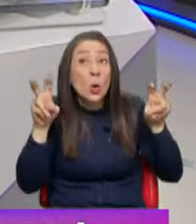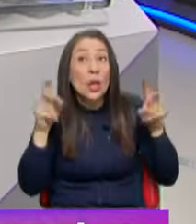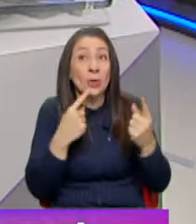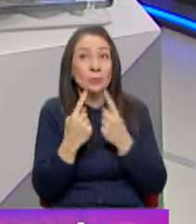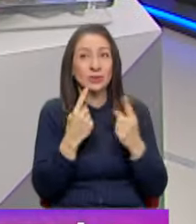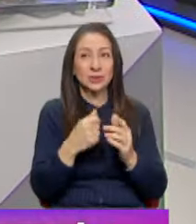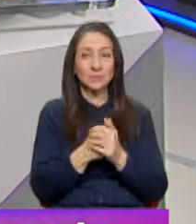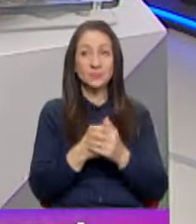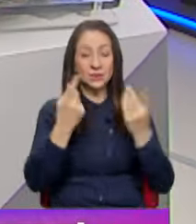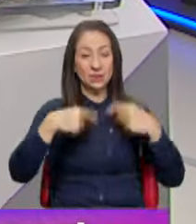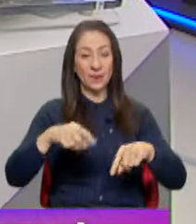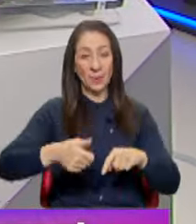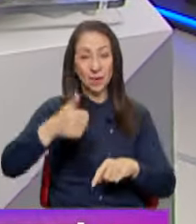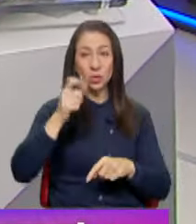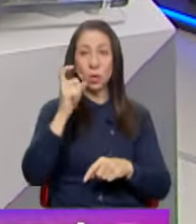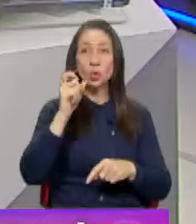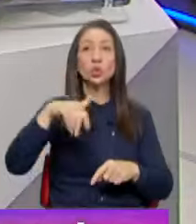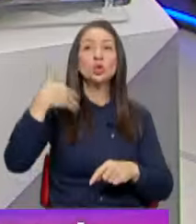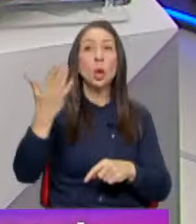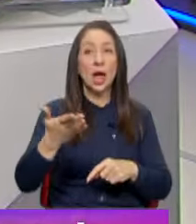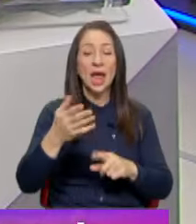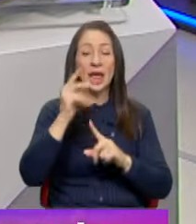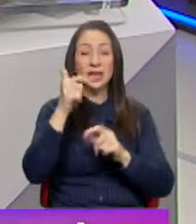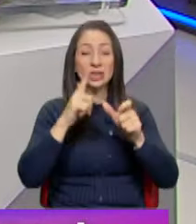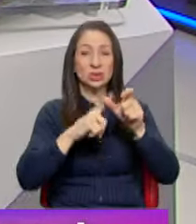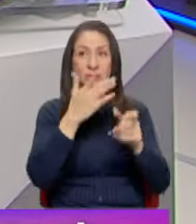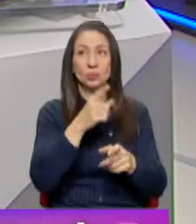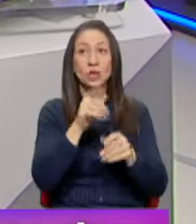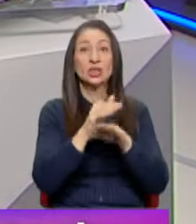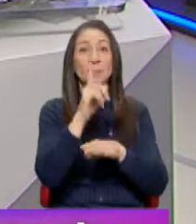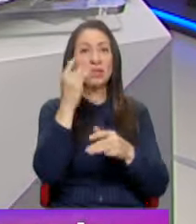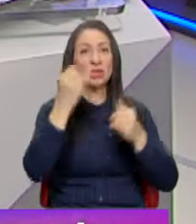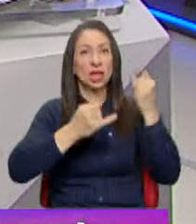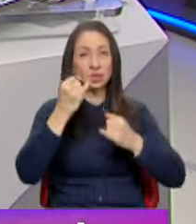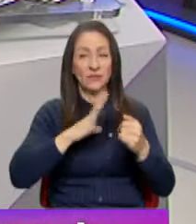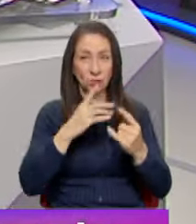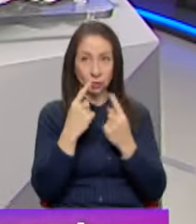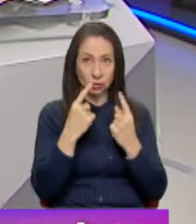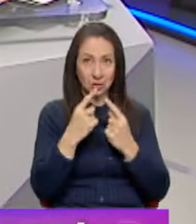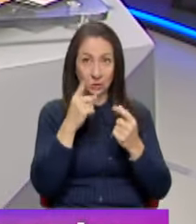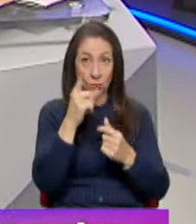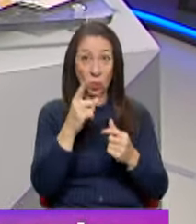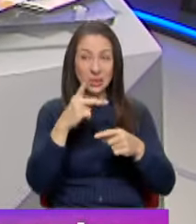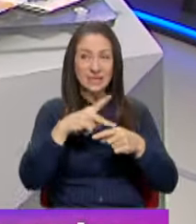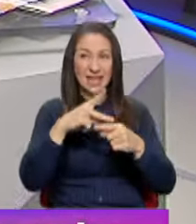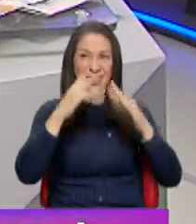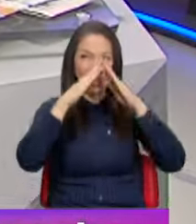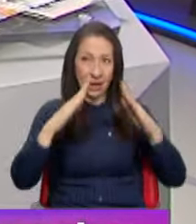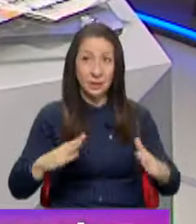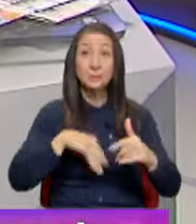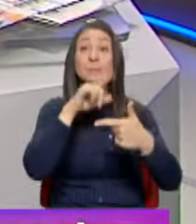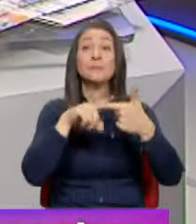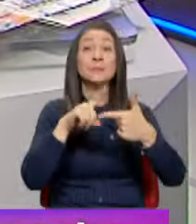konuşacağız Eee Çevre Bakanı 9 gün sonra iliç'te burada yaşanan bir tartışma var konuşacağız ve o zehir dağını